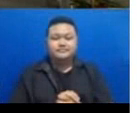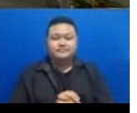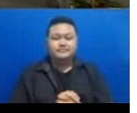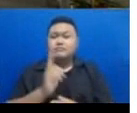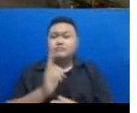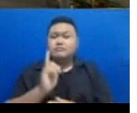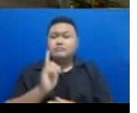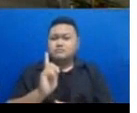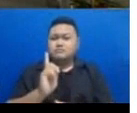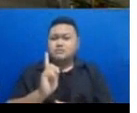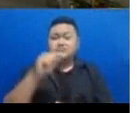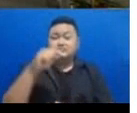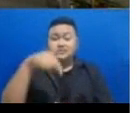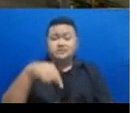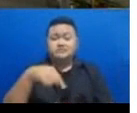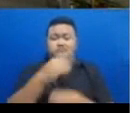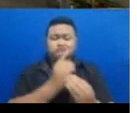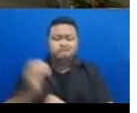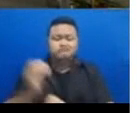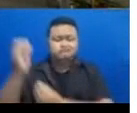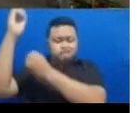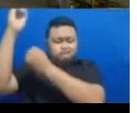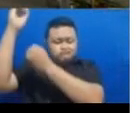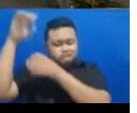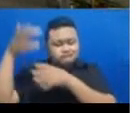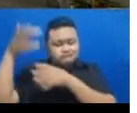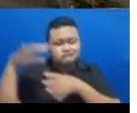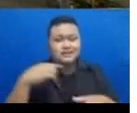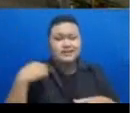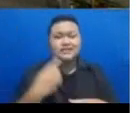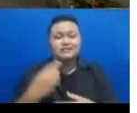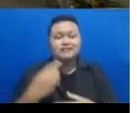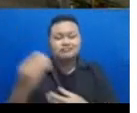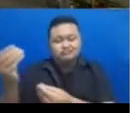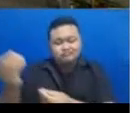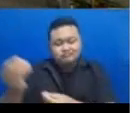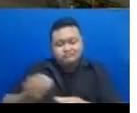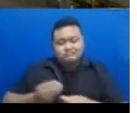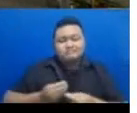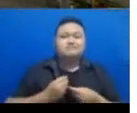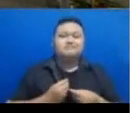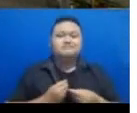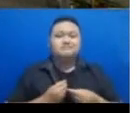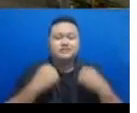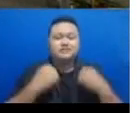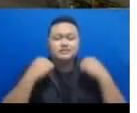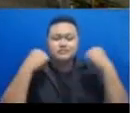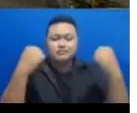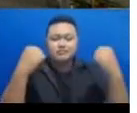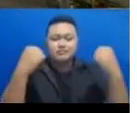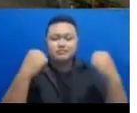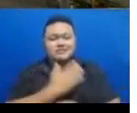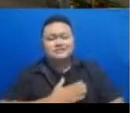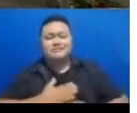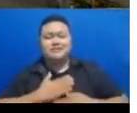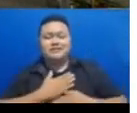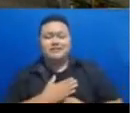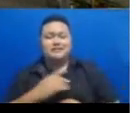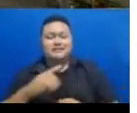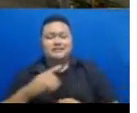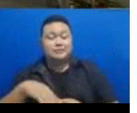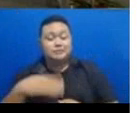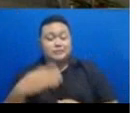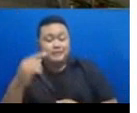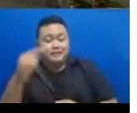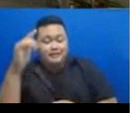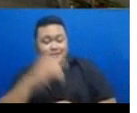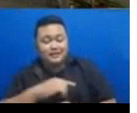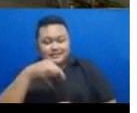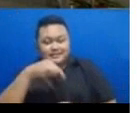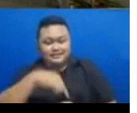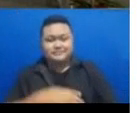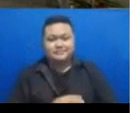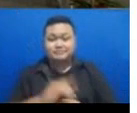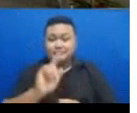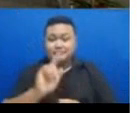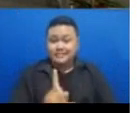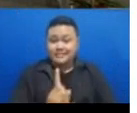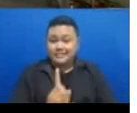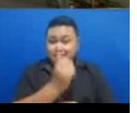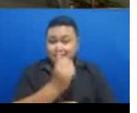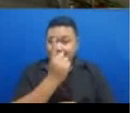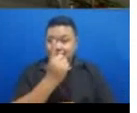dengan rahmat-Nya lah kita diberikan kenikmatan sehat walafiat sampai hari ini. Untuk mengawali pertemuan